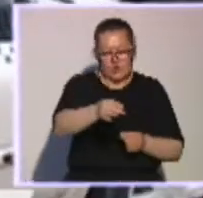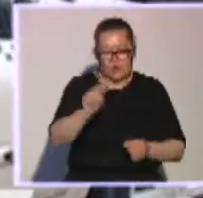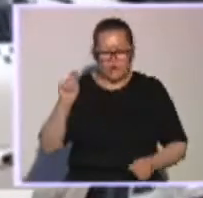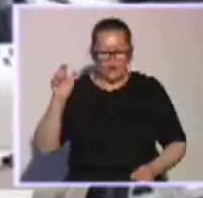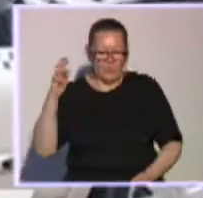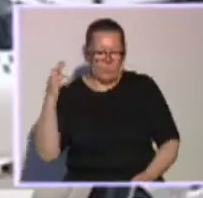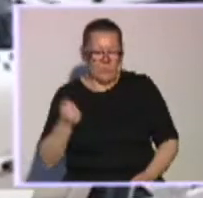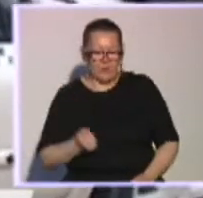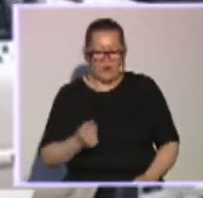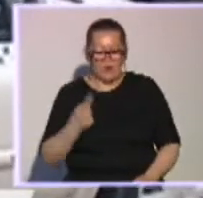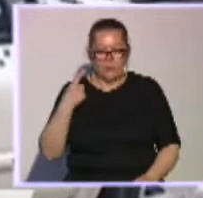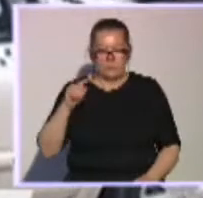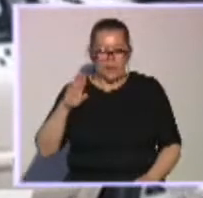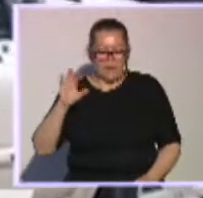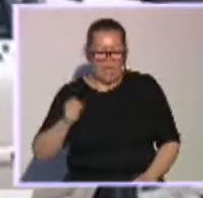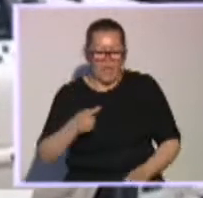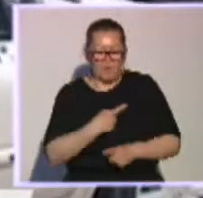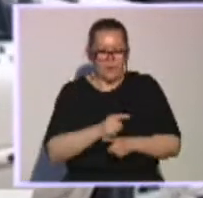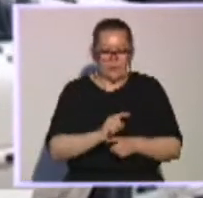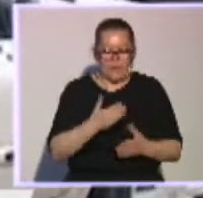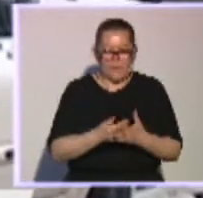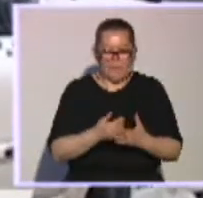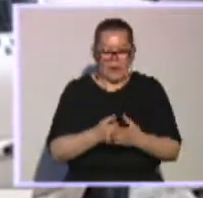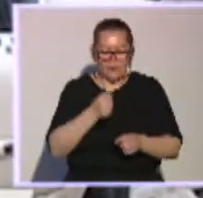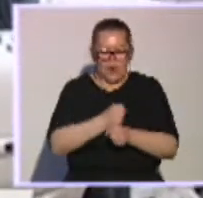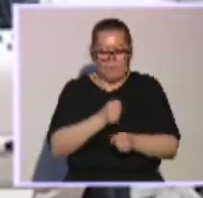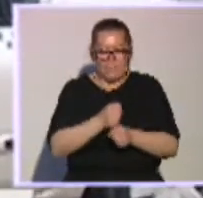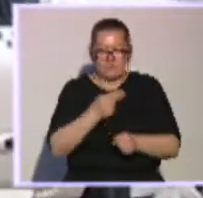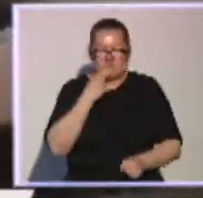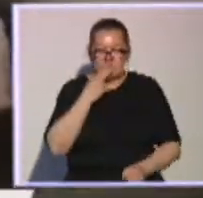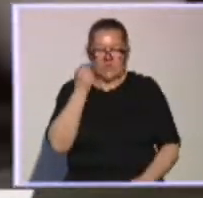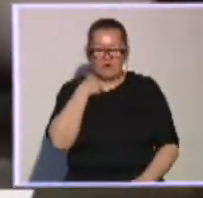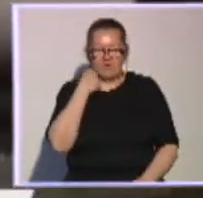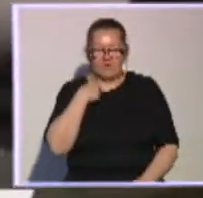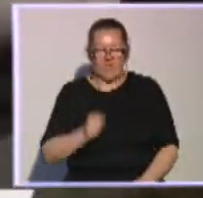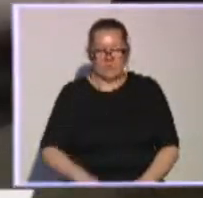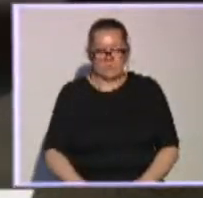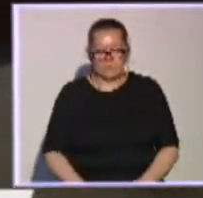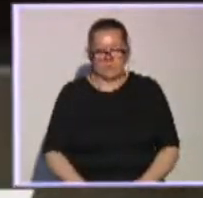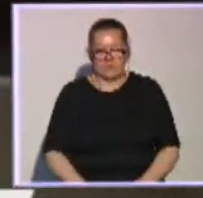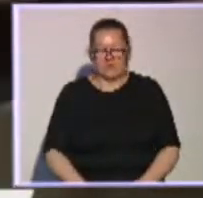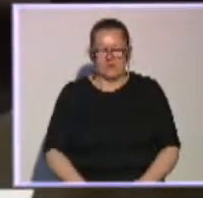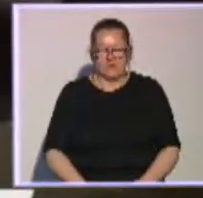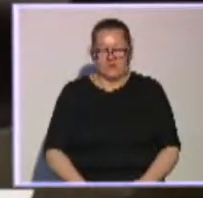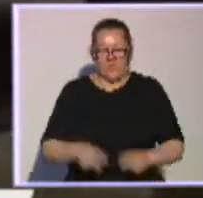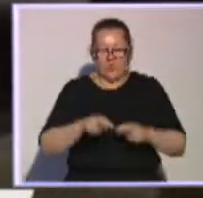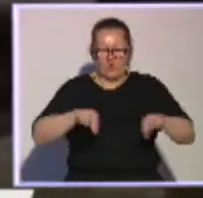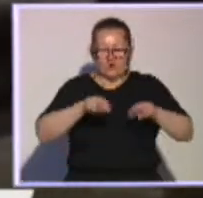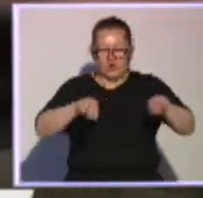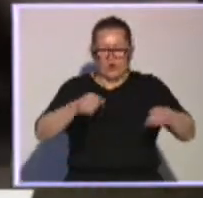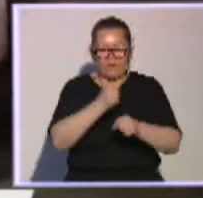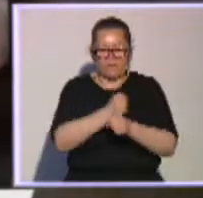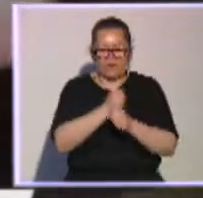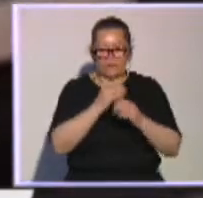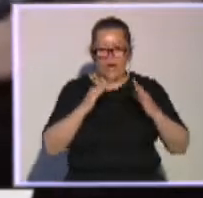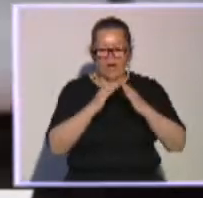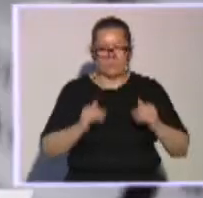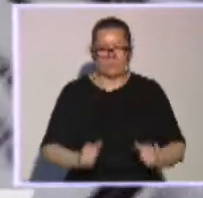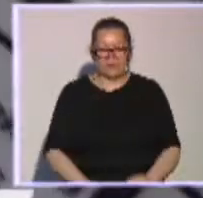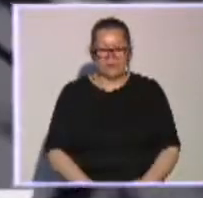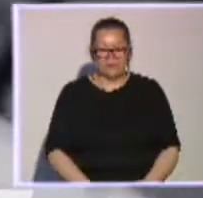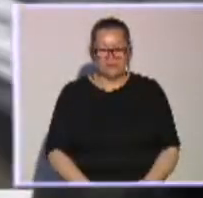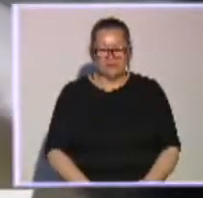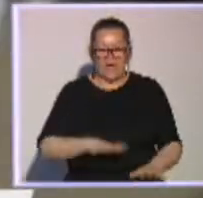peste 140 de produse destinate ambalării au fost descoperite și ridicate de oameni legii în urma perchezițiilor domiciliare.